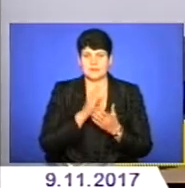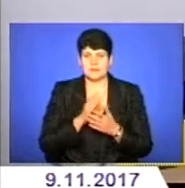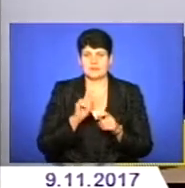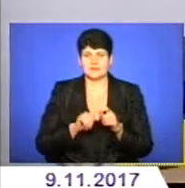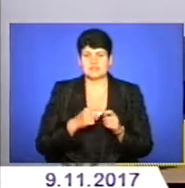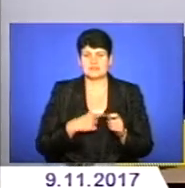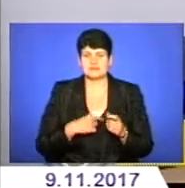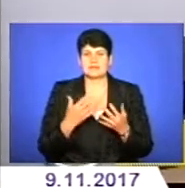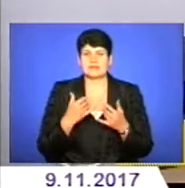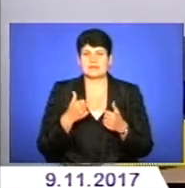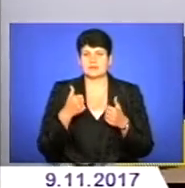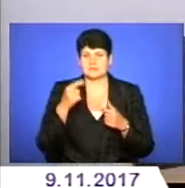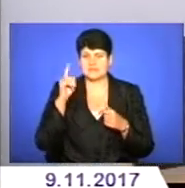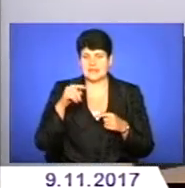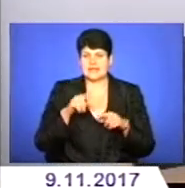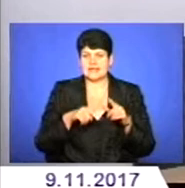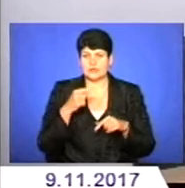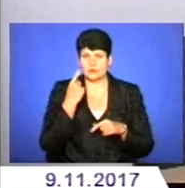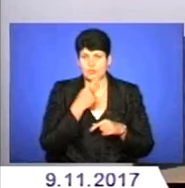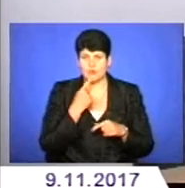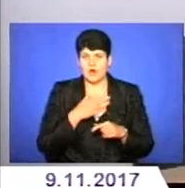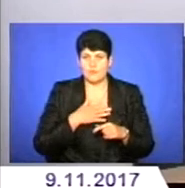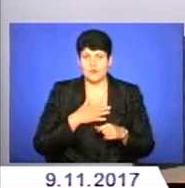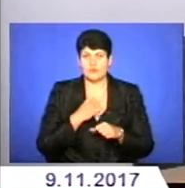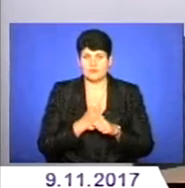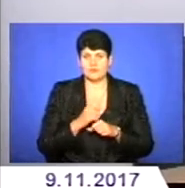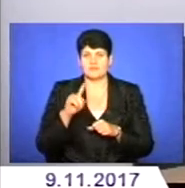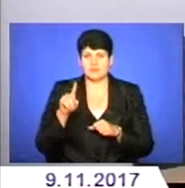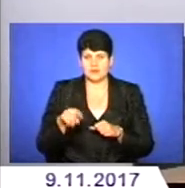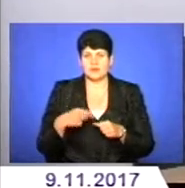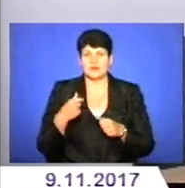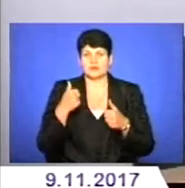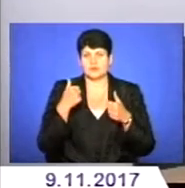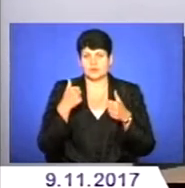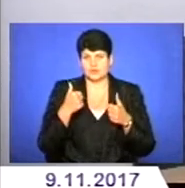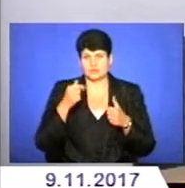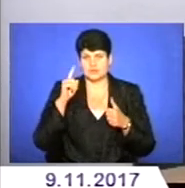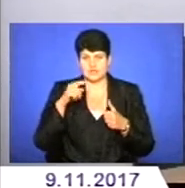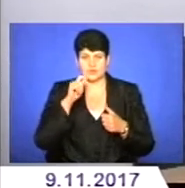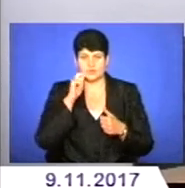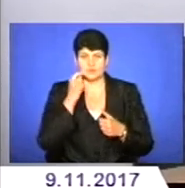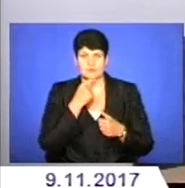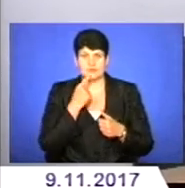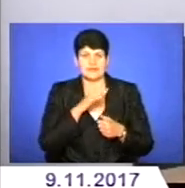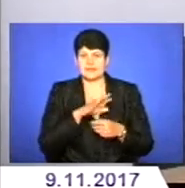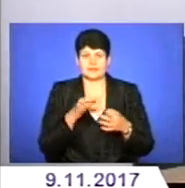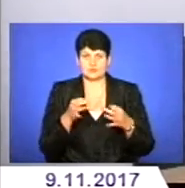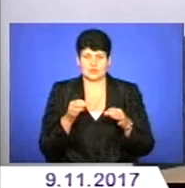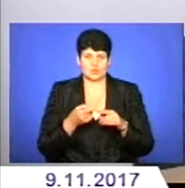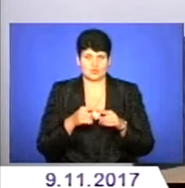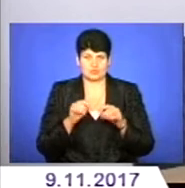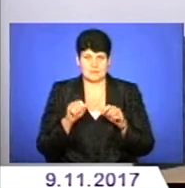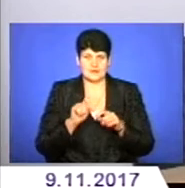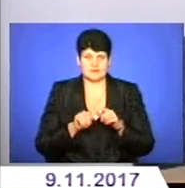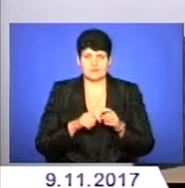він добре знає рідну мову, а тим більше моя робота вимагає доброго знання української, тому я не упускаю цієї можливості перевірити